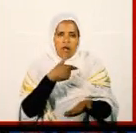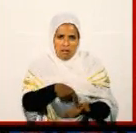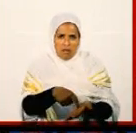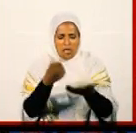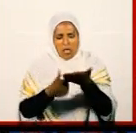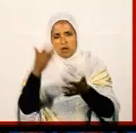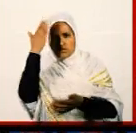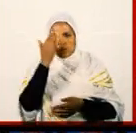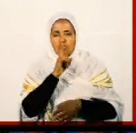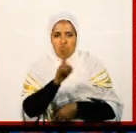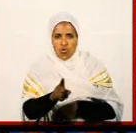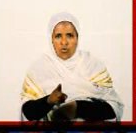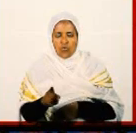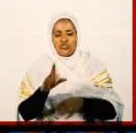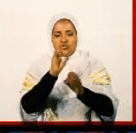የምናውቀው።